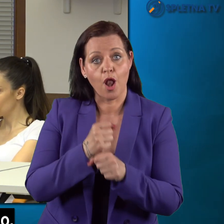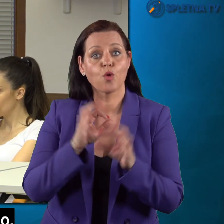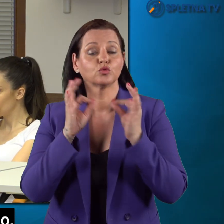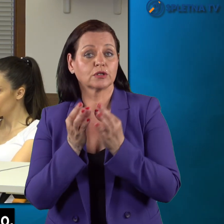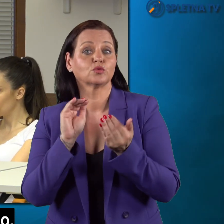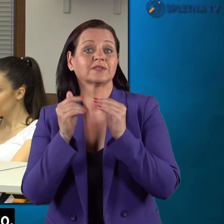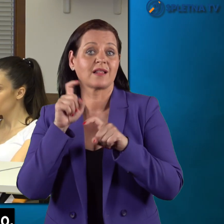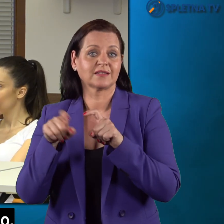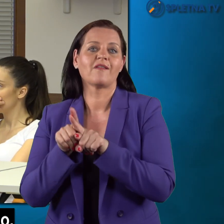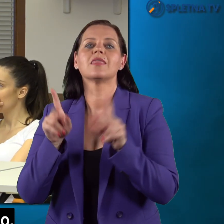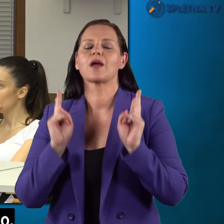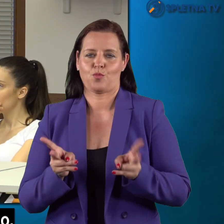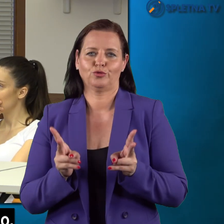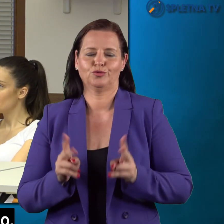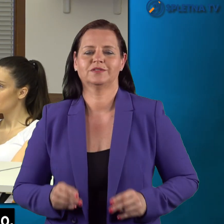enake možnosti.